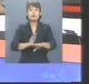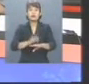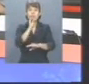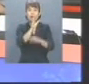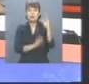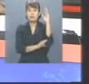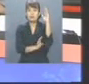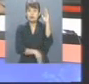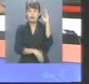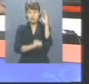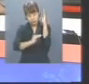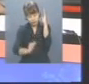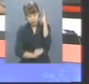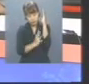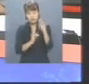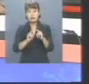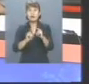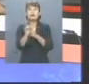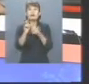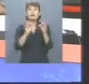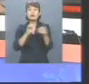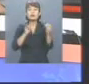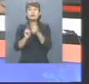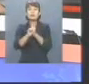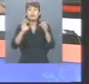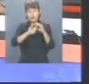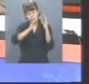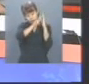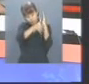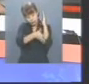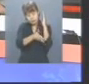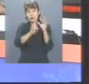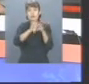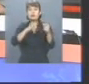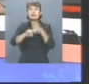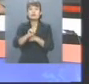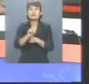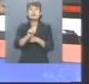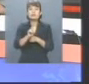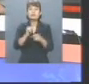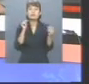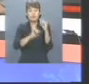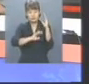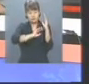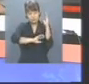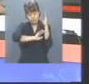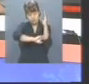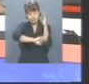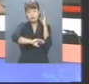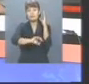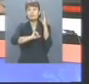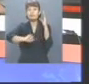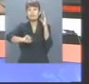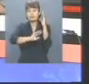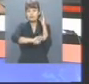อกว่ามีมรสุมตะวันออกเฉียงใต้นั้นพัดปกคลุมบริเวณภาคใต้ทางฝั่งอ่าวไทยนะคะก็จะส่งผล